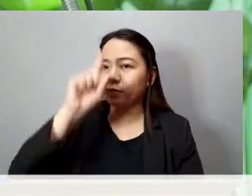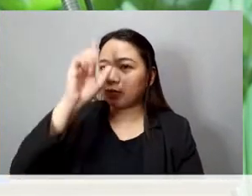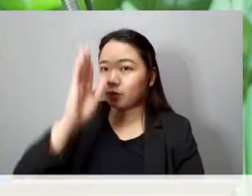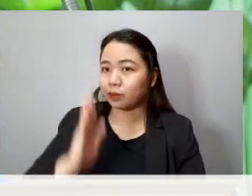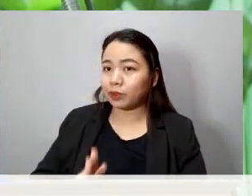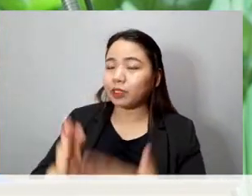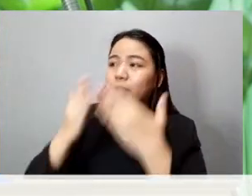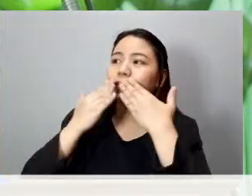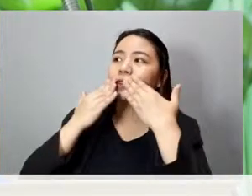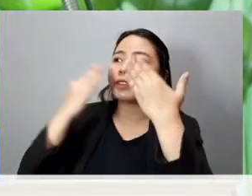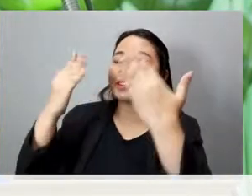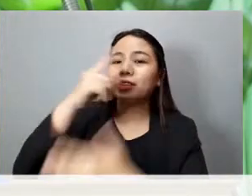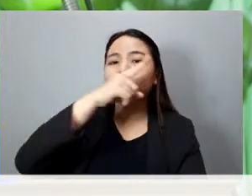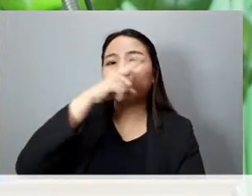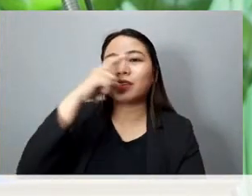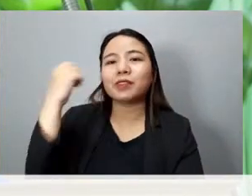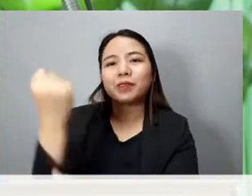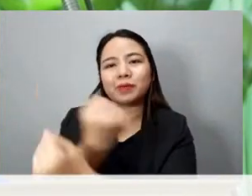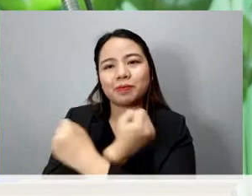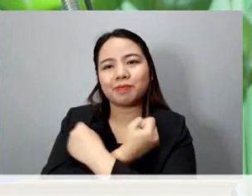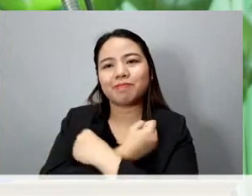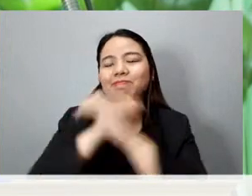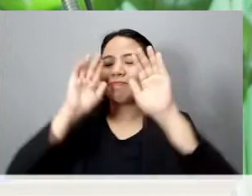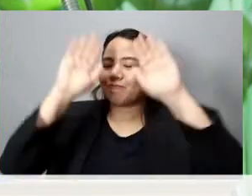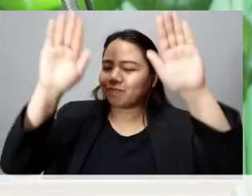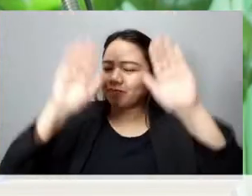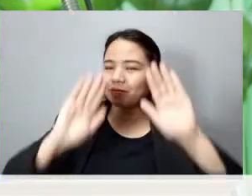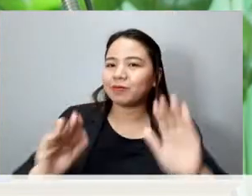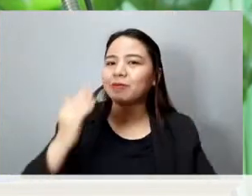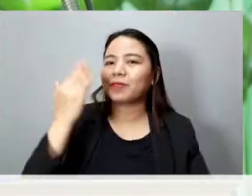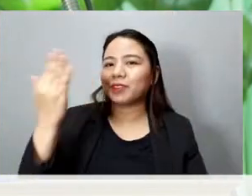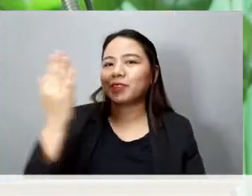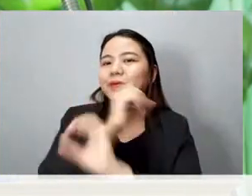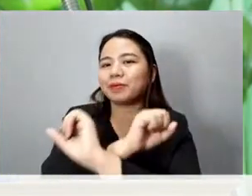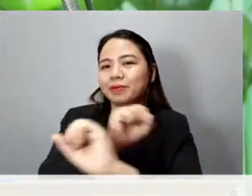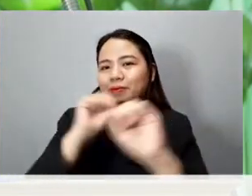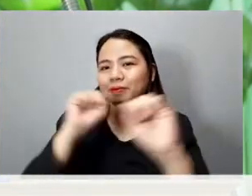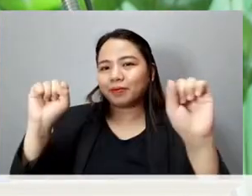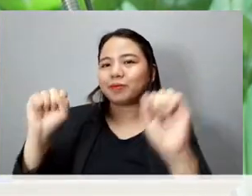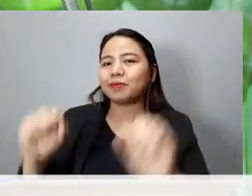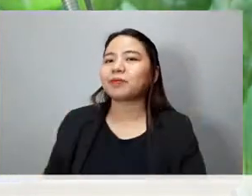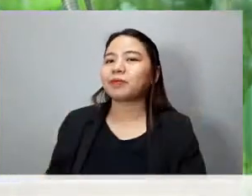sa pag-ibig at kahangahangan niyang pagliligtas.